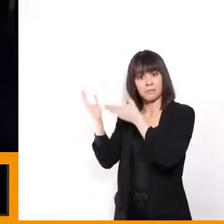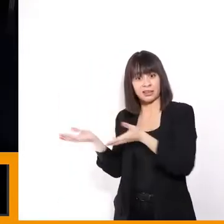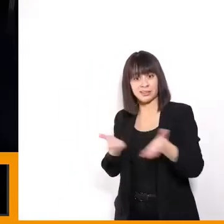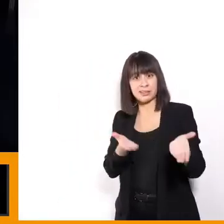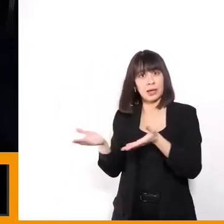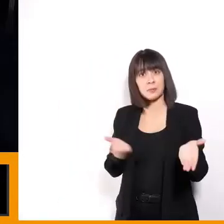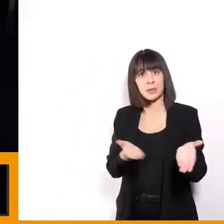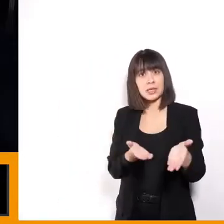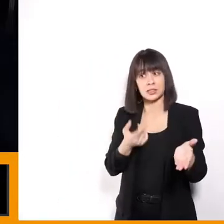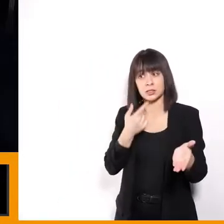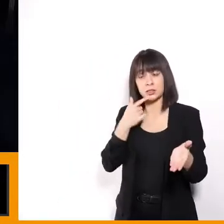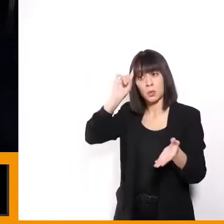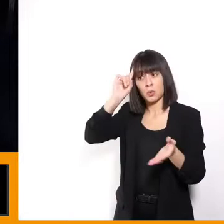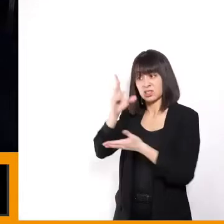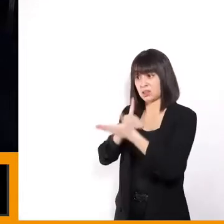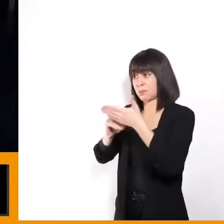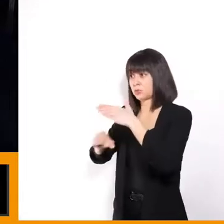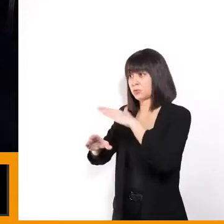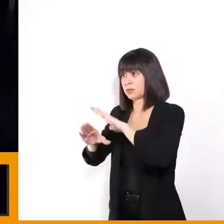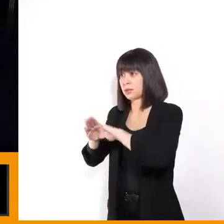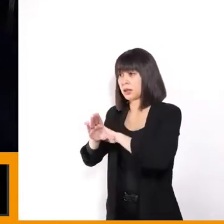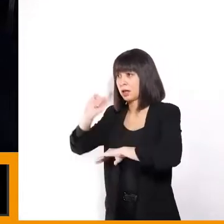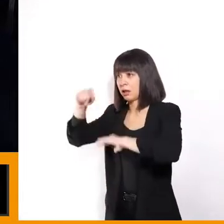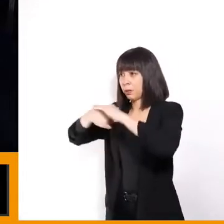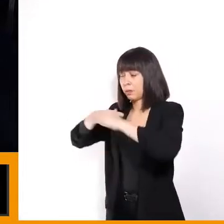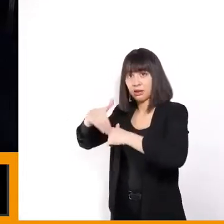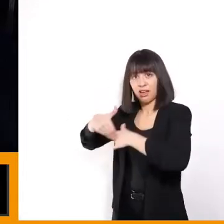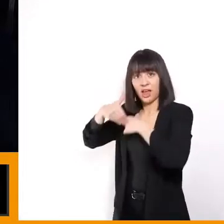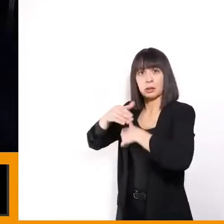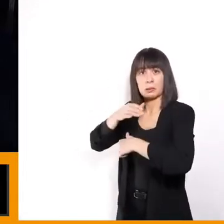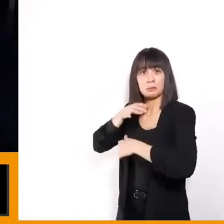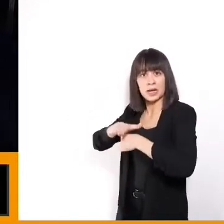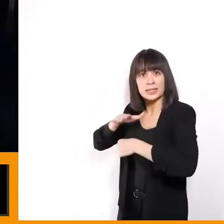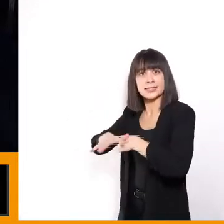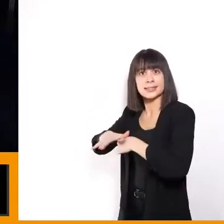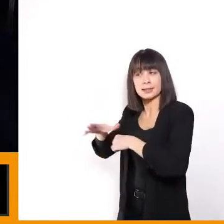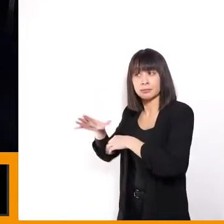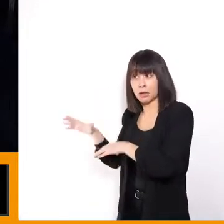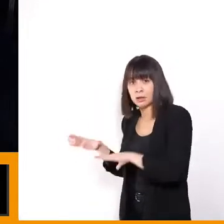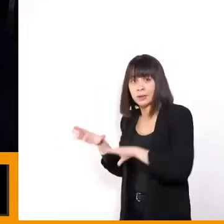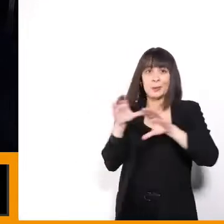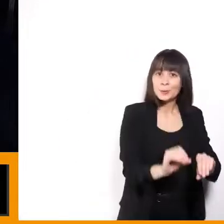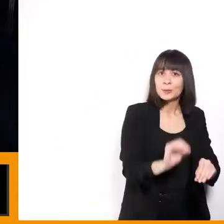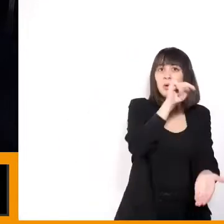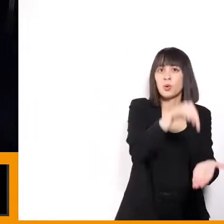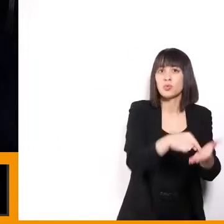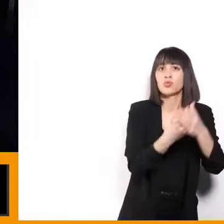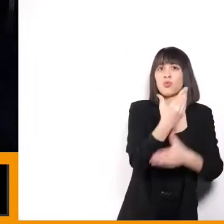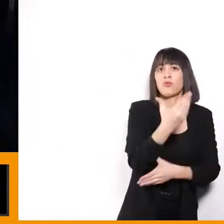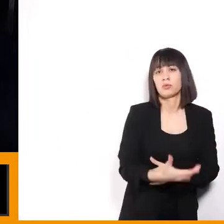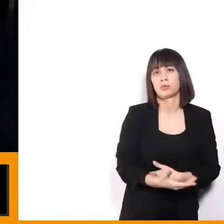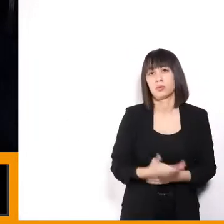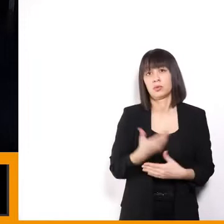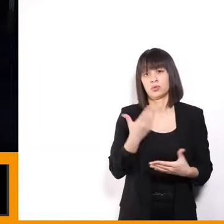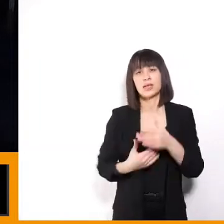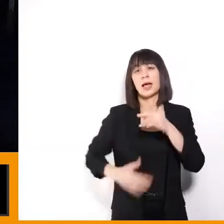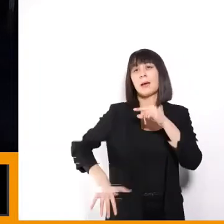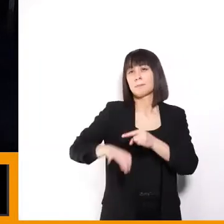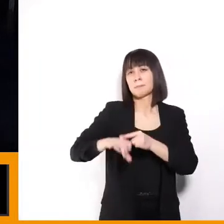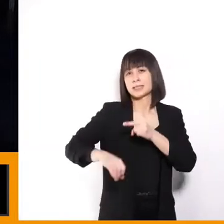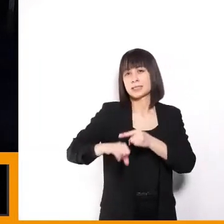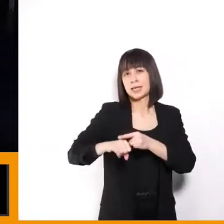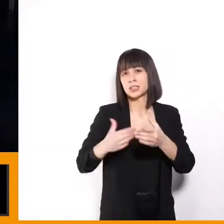mieux soutenues, mieux accompagnées. Donc l'idée, c'est vraiment d'avoir une démarche socle, je pense notamment pour la prestation de compensation du handicap, où on trouve souvent